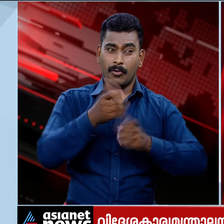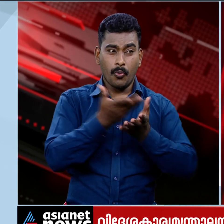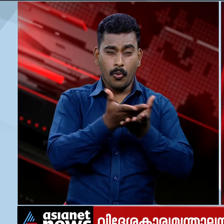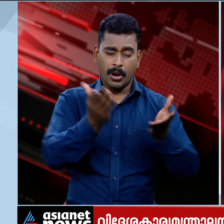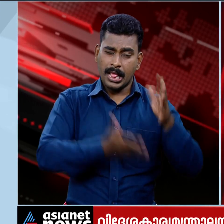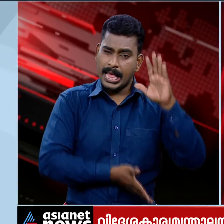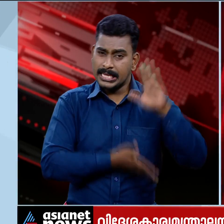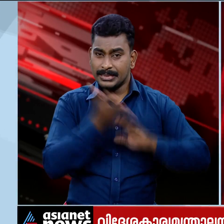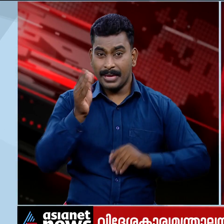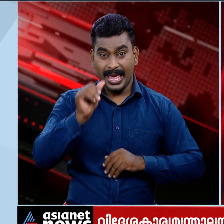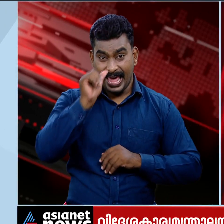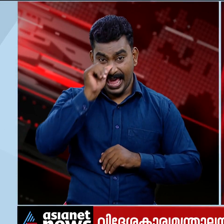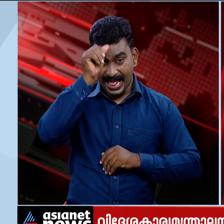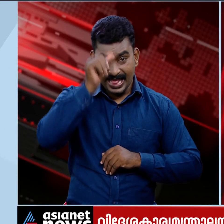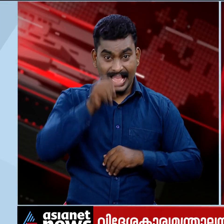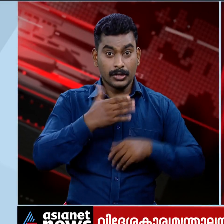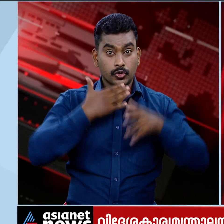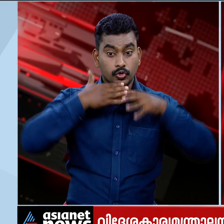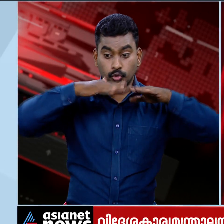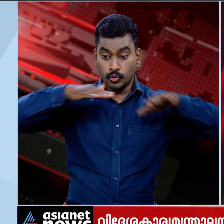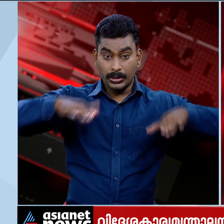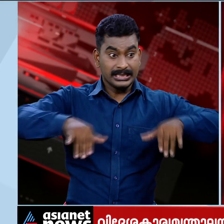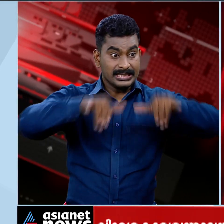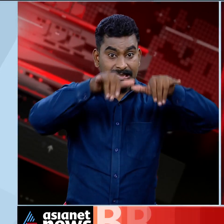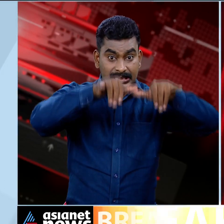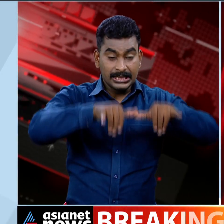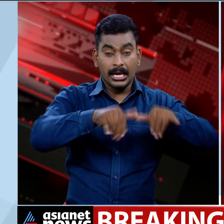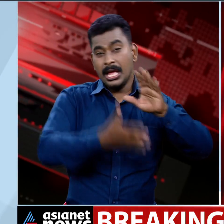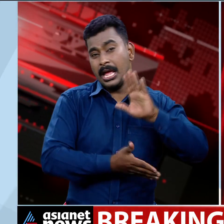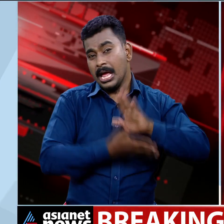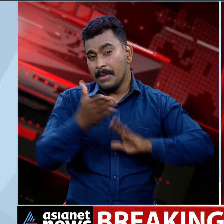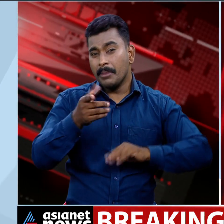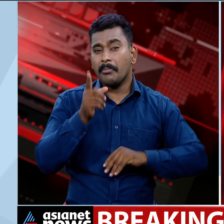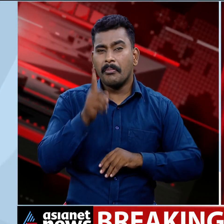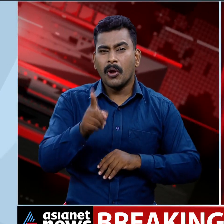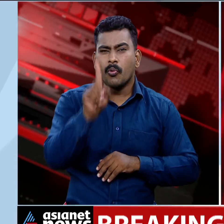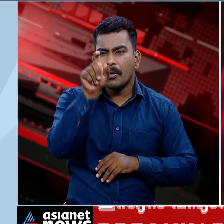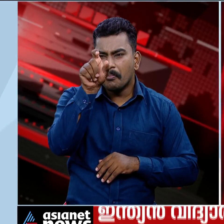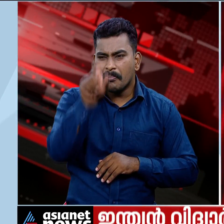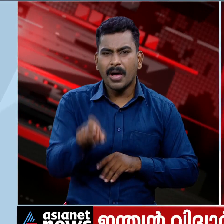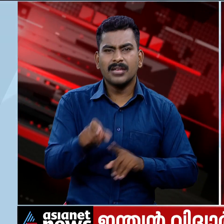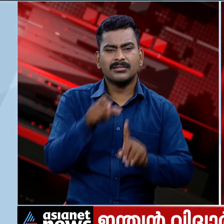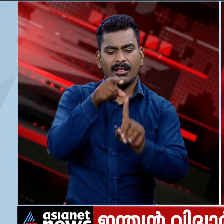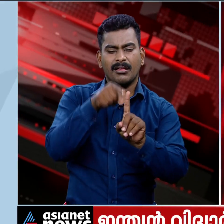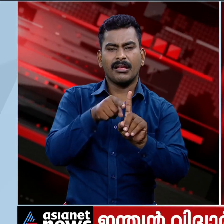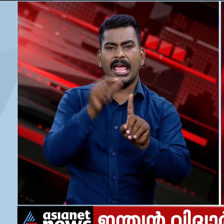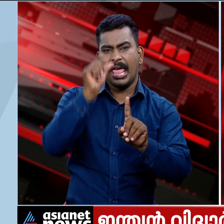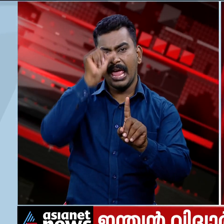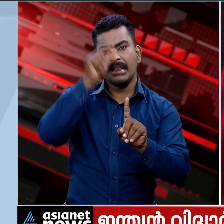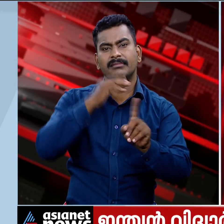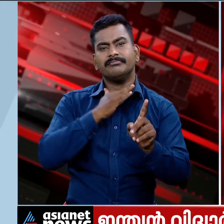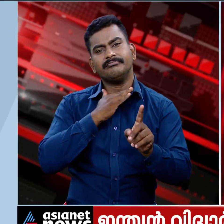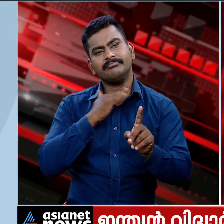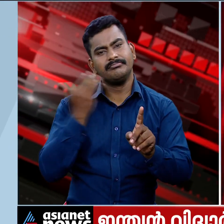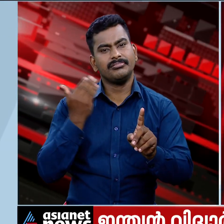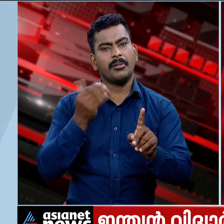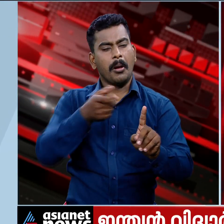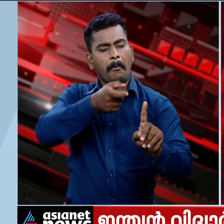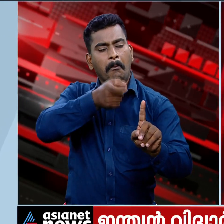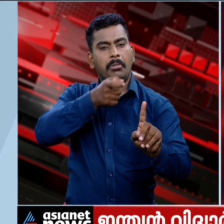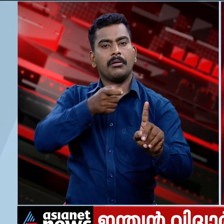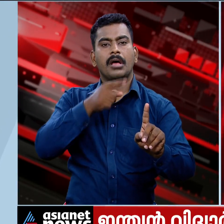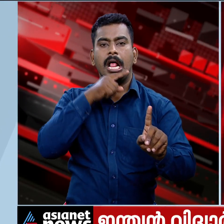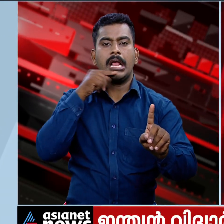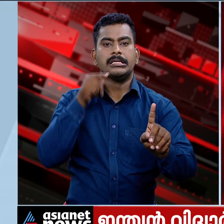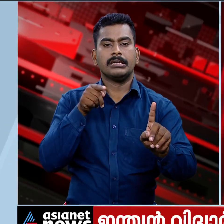രൂക്ഷമായി വരികയാണെന്ന നിർദ്ദേശം എംബസി നൽകി. അതിന് പിന്നാലെയാണ് കഴിഞ്ഞ മണിക്കൂറിലേറെ നിർഭാഗ്യകരമായ ഒരു ഇന്ത്യൻ വിദ്യാർത്ഥിയുടെ മരണം സ്ഥിരീകരിക്കുന്നത്. ഇപ്പോൾ